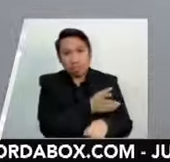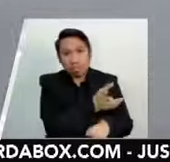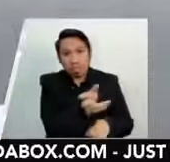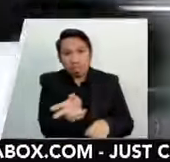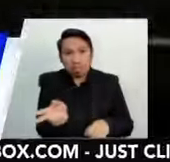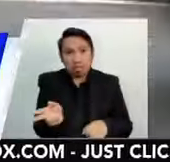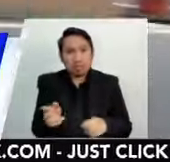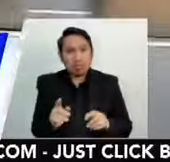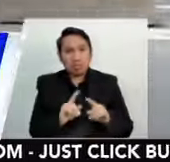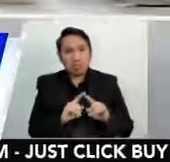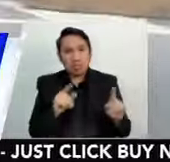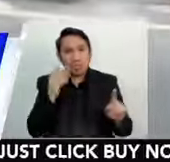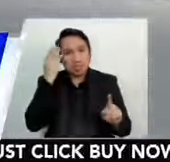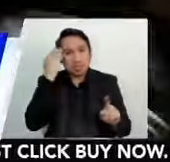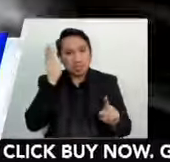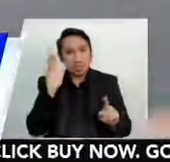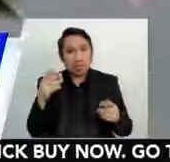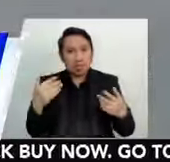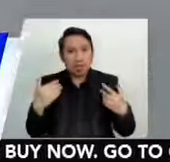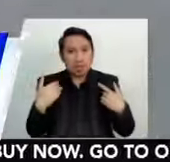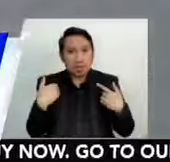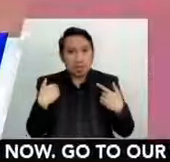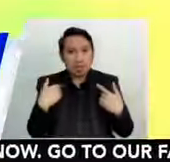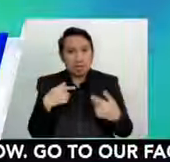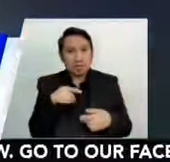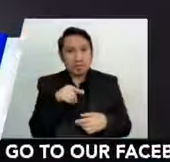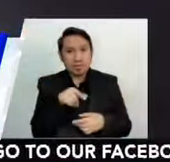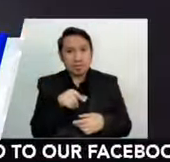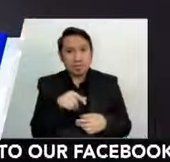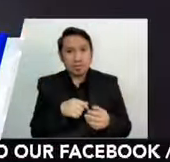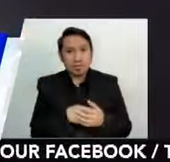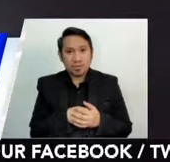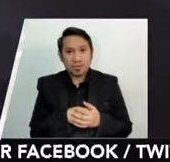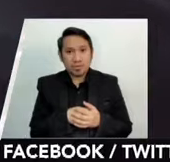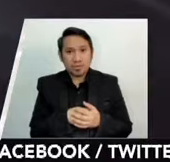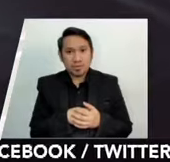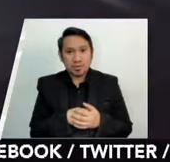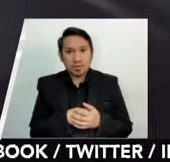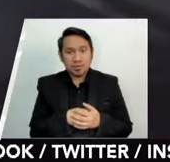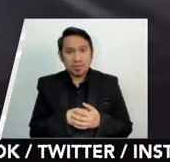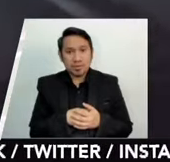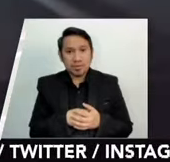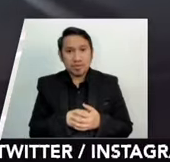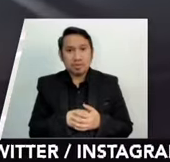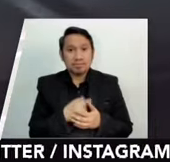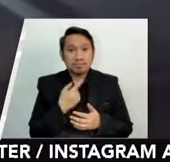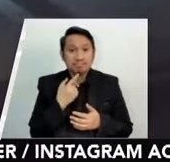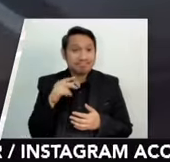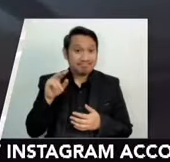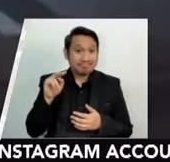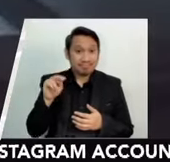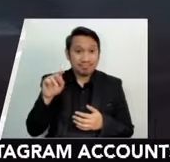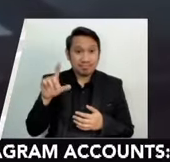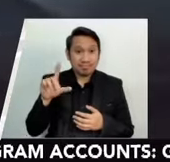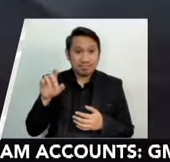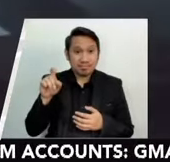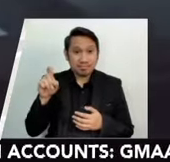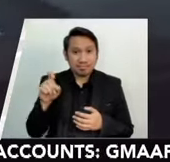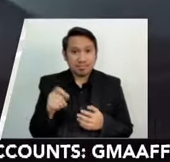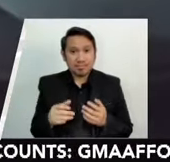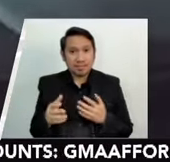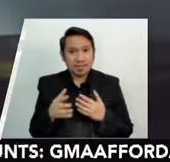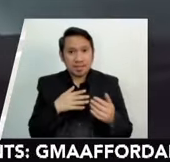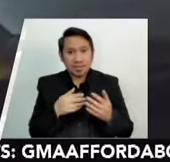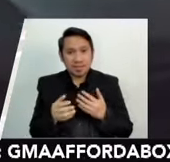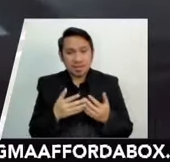alam ay makakasalubong na nila yung daloy ng trafiko dito. Ayon sa North Luzon Expressway Corporation, kahit daw marami silang signage